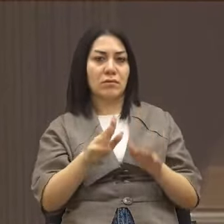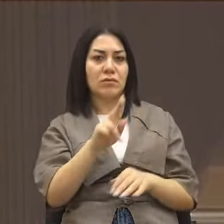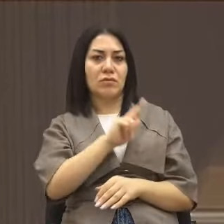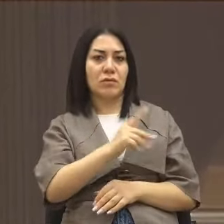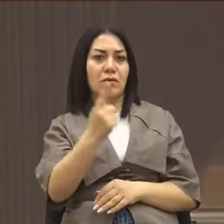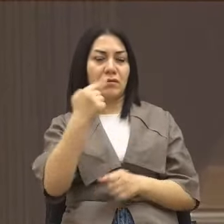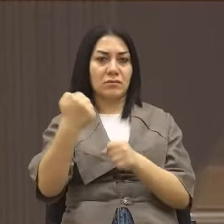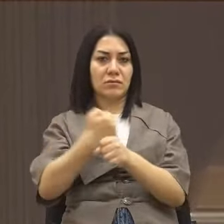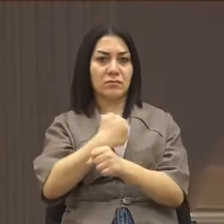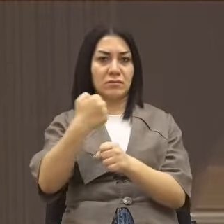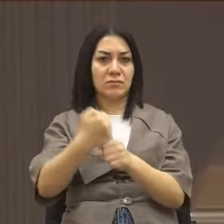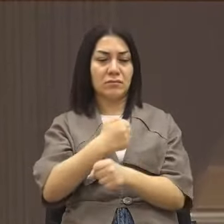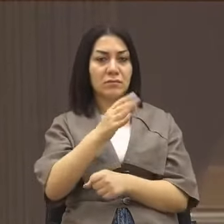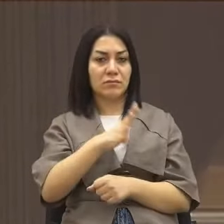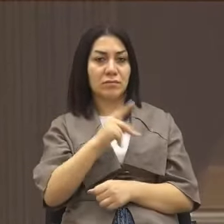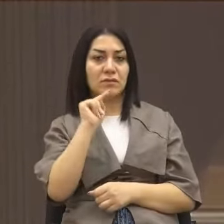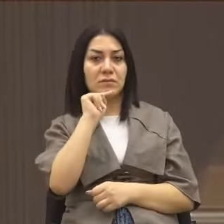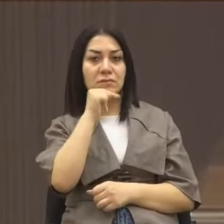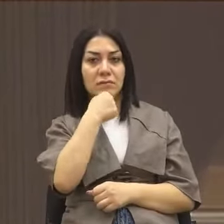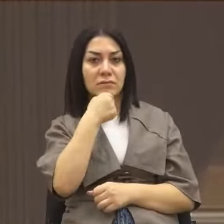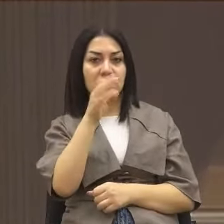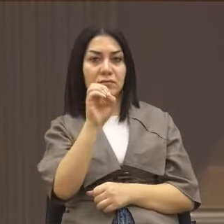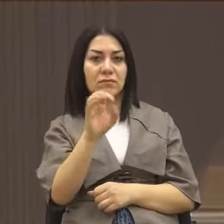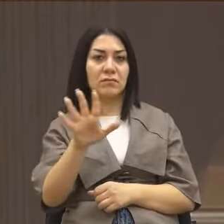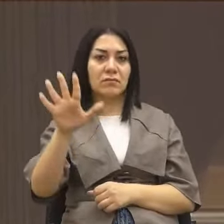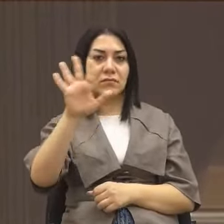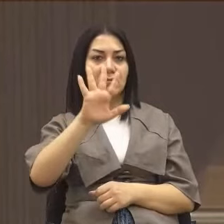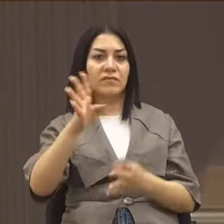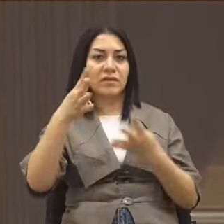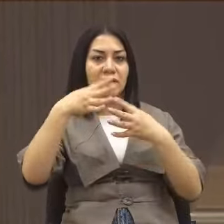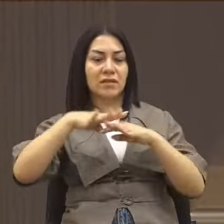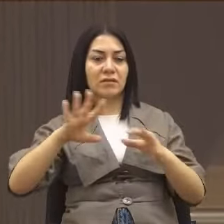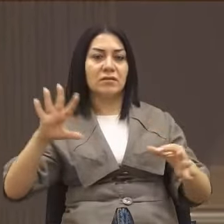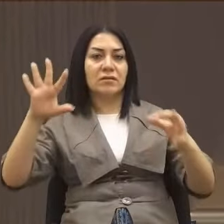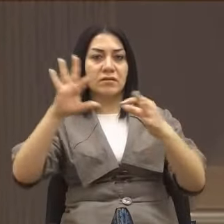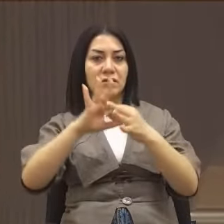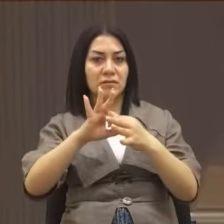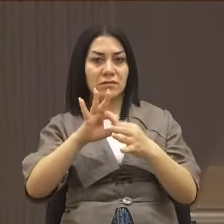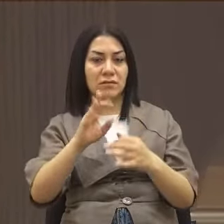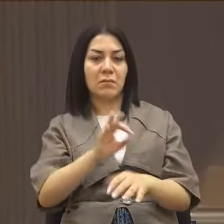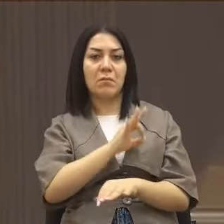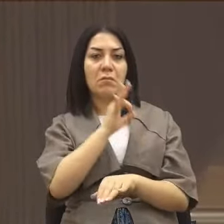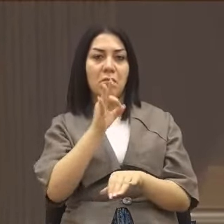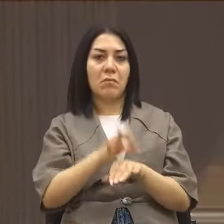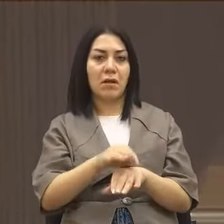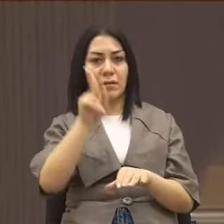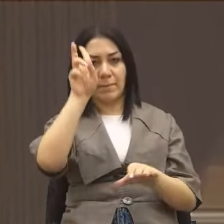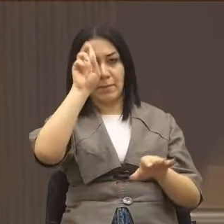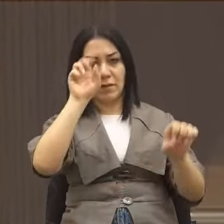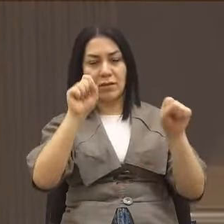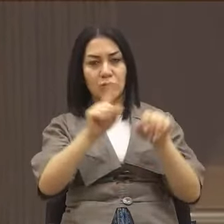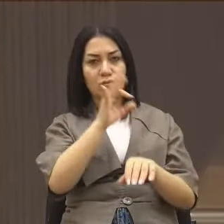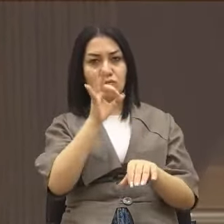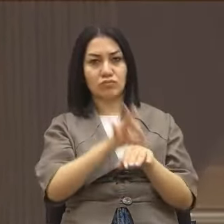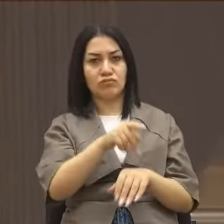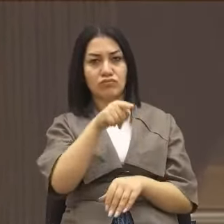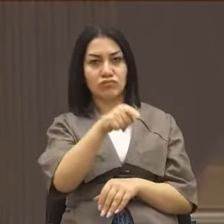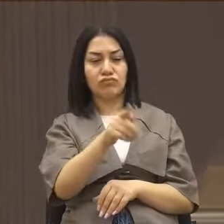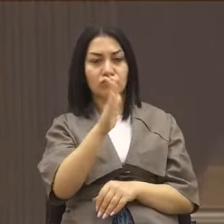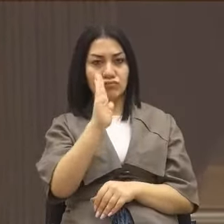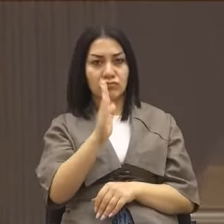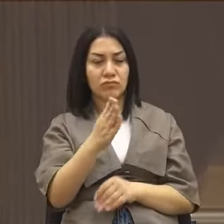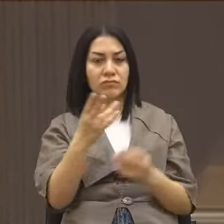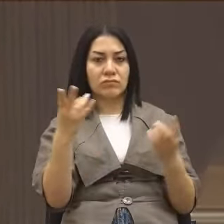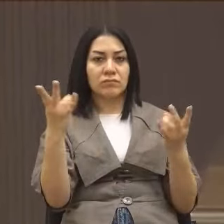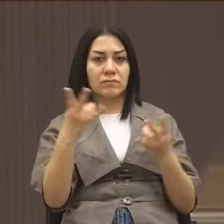գոտիներում։ Տնտեսության եվրոինտեգրման համատեքստում պատասխանատվությունը իշխանությանն է։ Նա